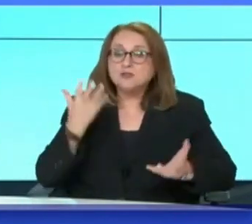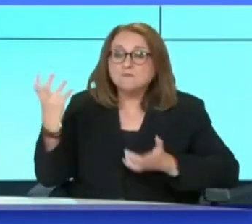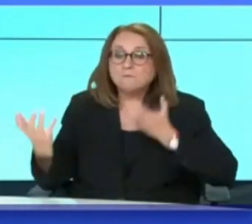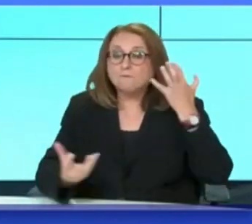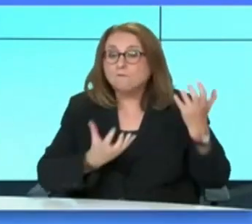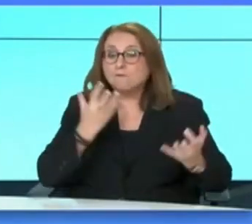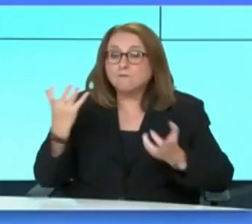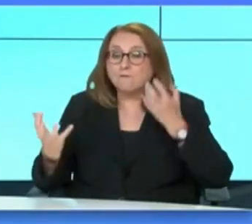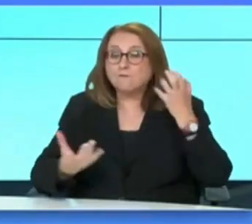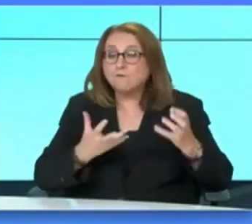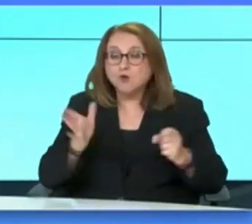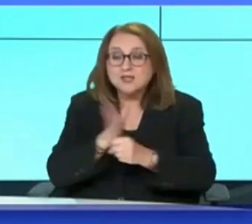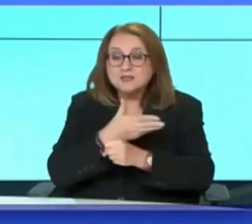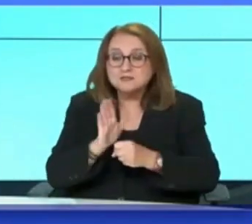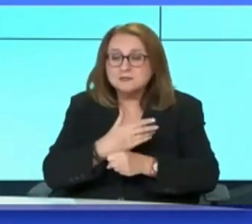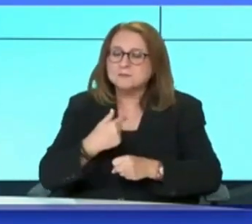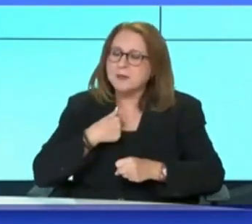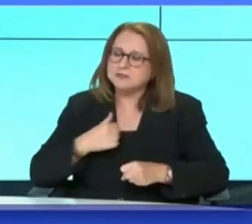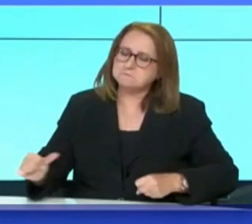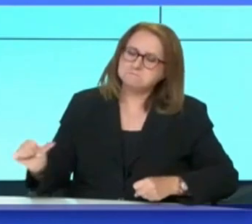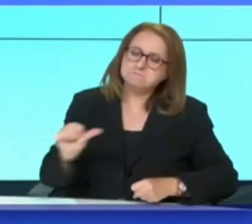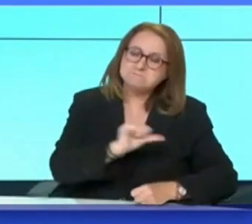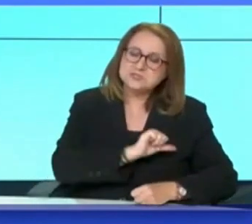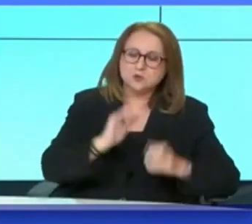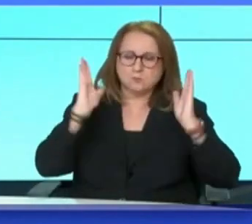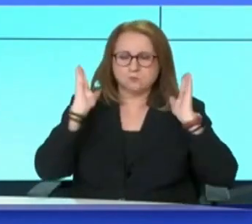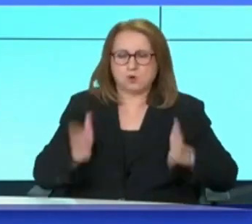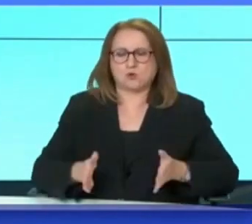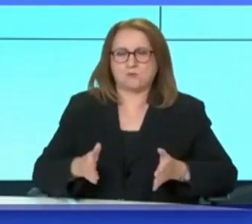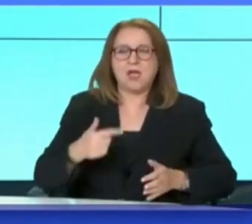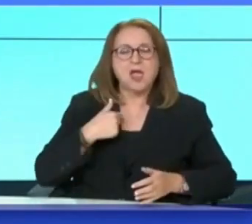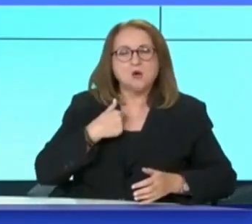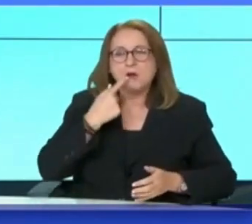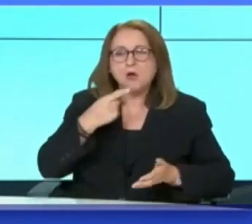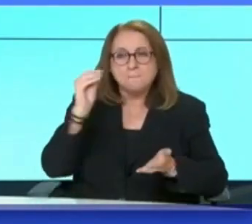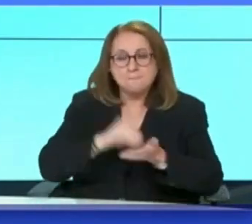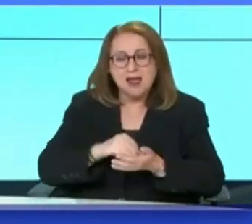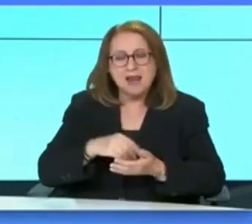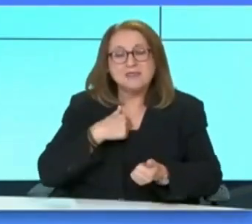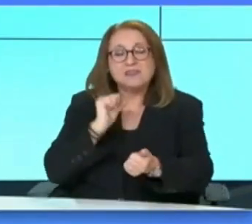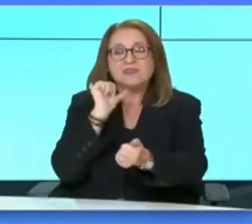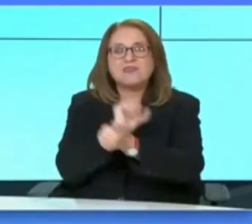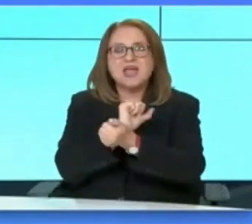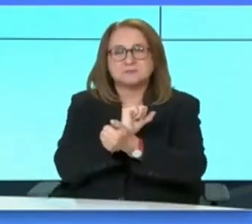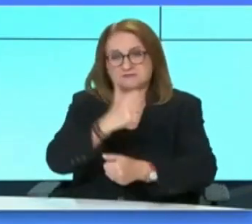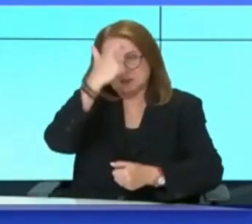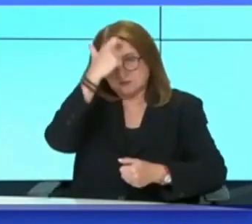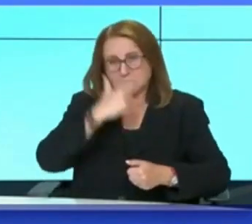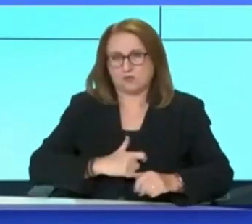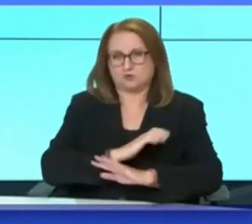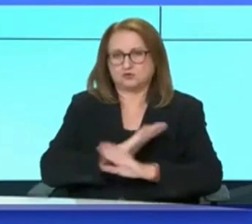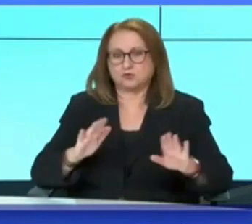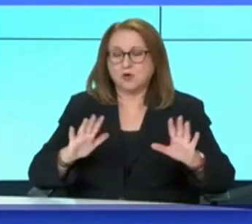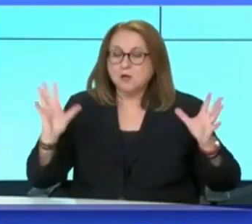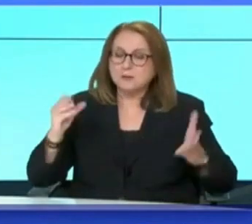τελευταίες φωτιές. Παναλαμβάνω τη δέσμευσή μου να ξανακερδίσουμε ό,τι χάσαμε. Τα δάση μας